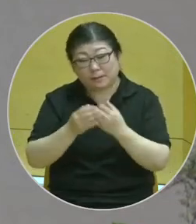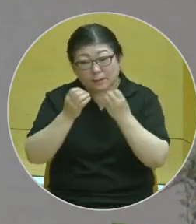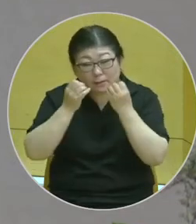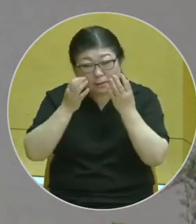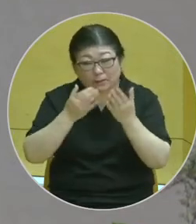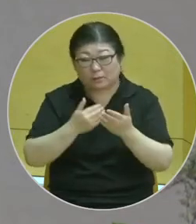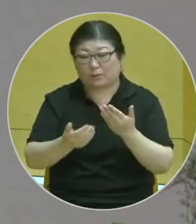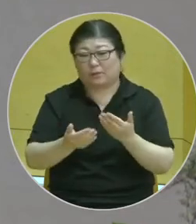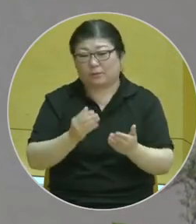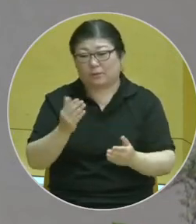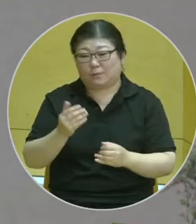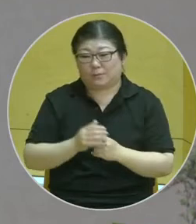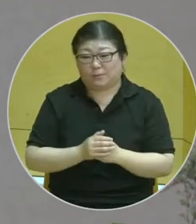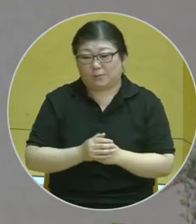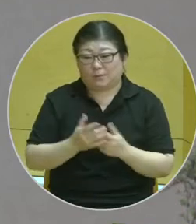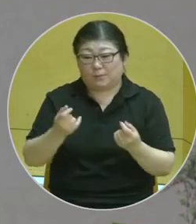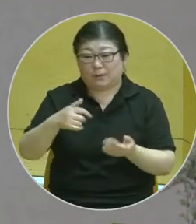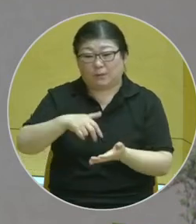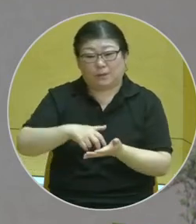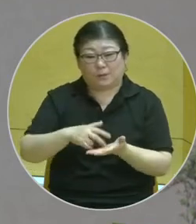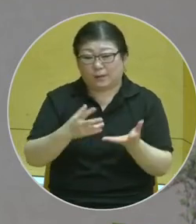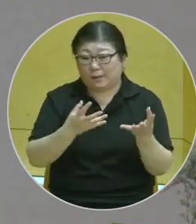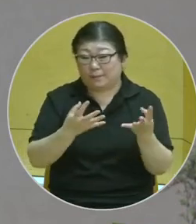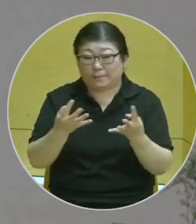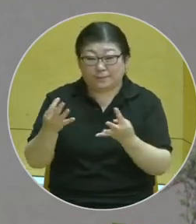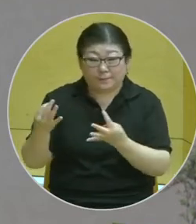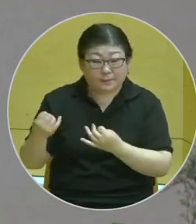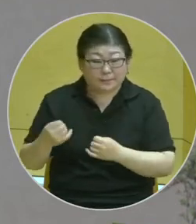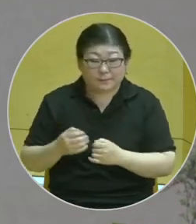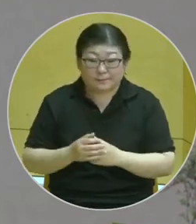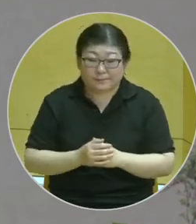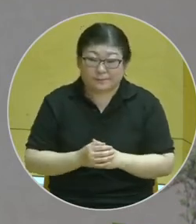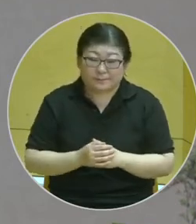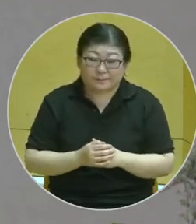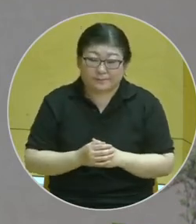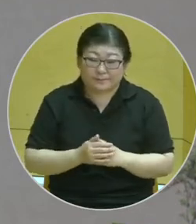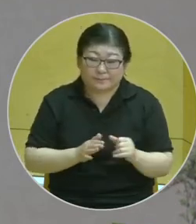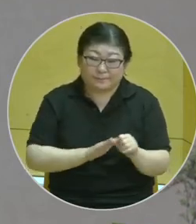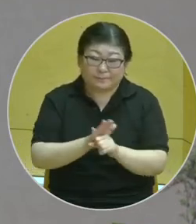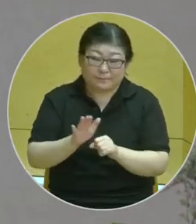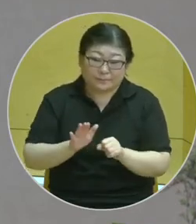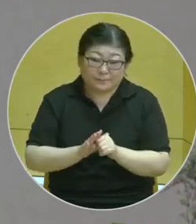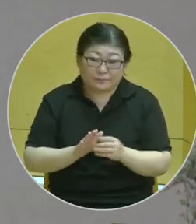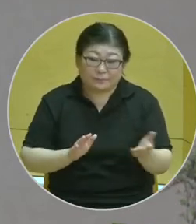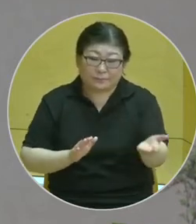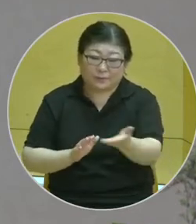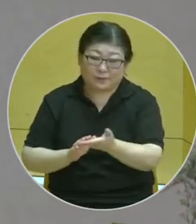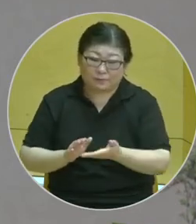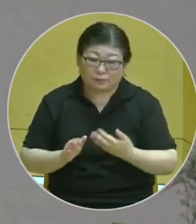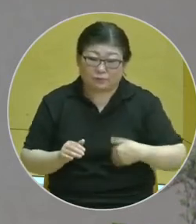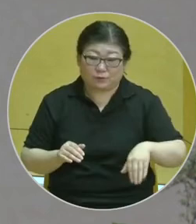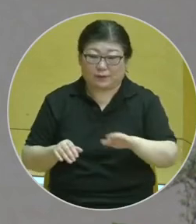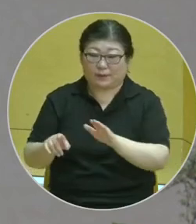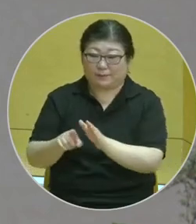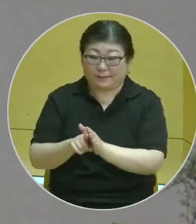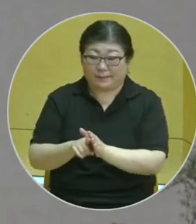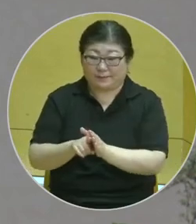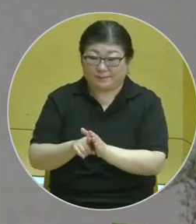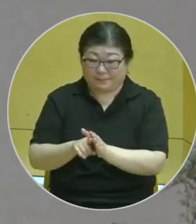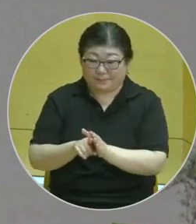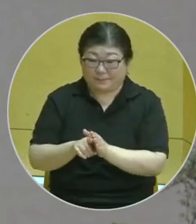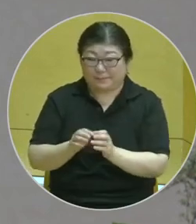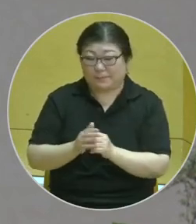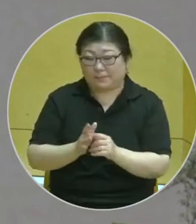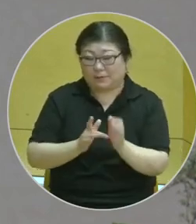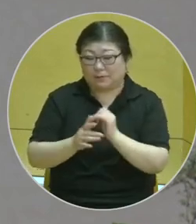됩니다 그런 경우가 굉장히 많았습니다 여러분 사랑은 여러분 우리 신앙적인 것 예수님을 따라가는 게